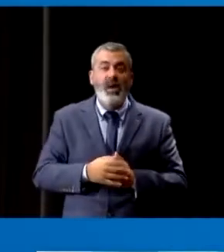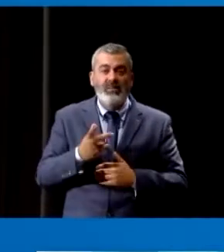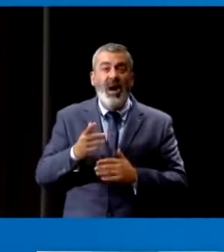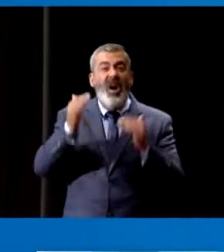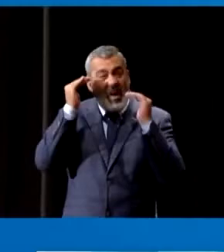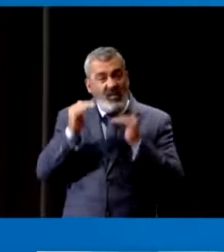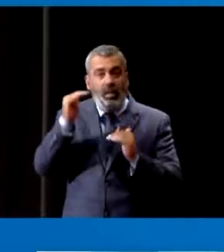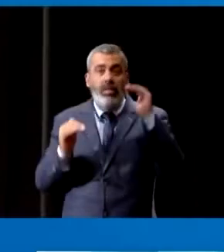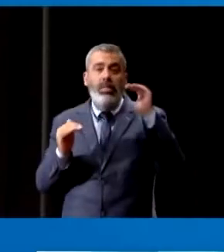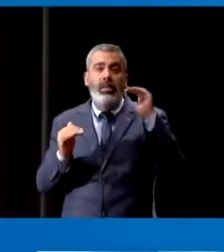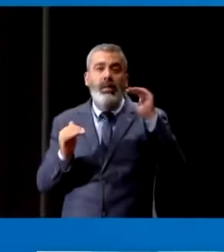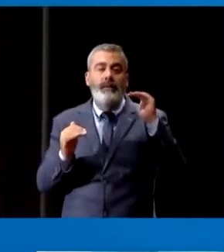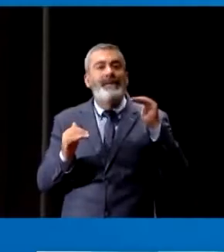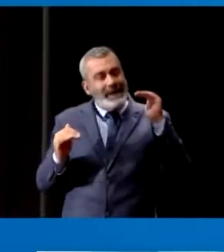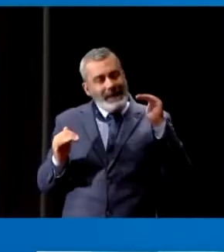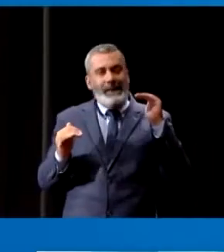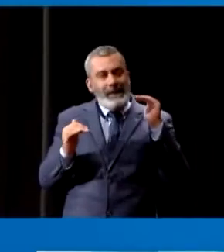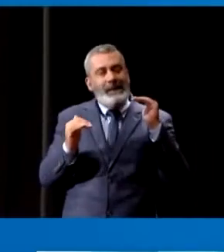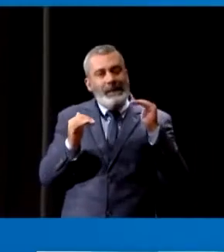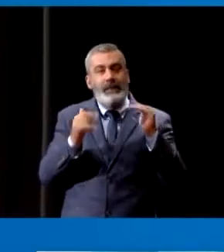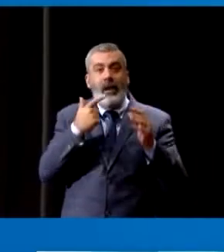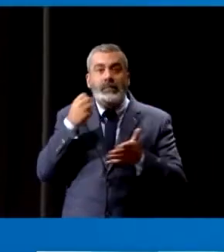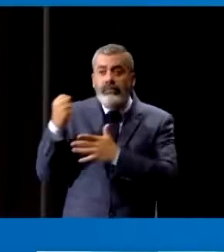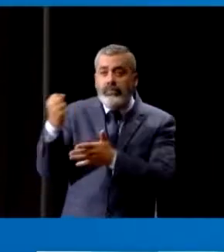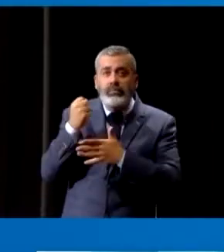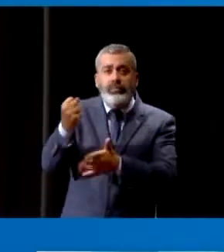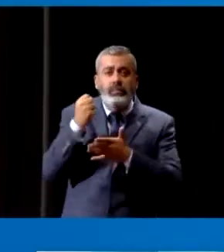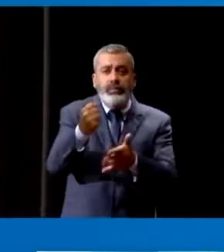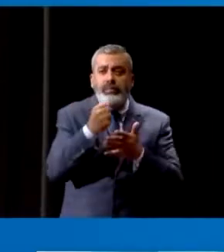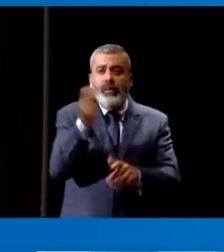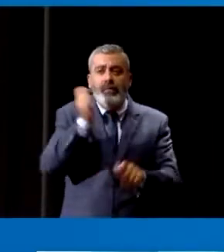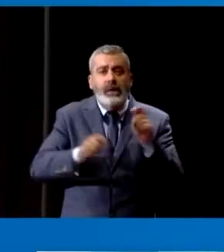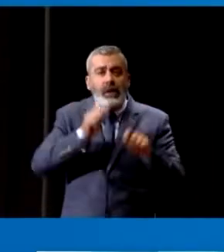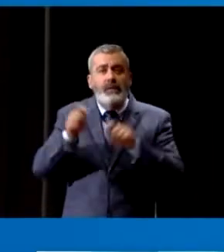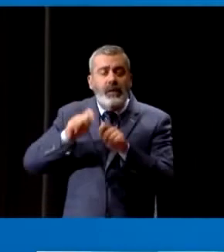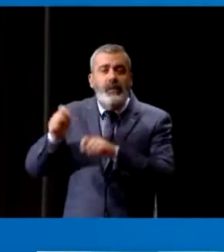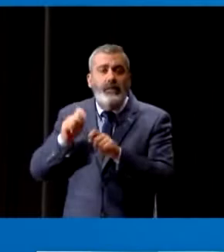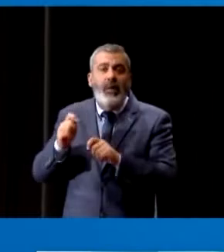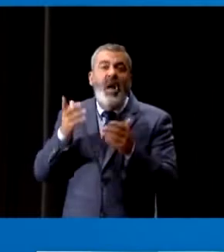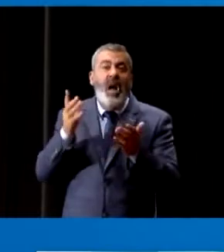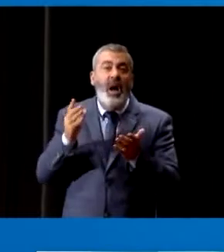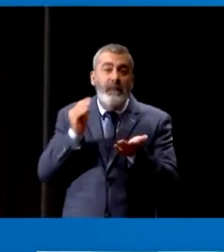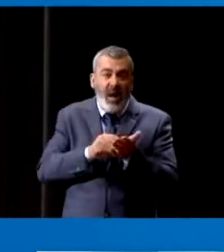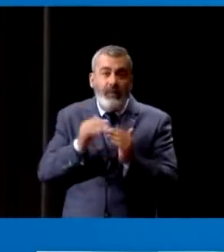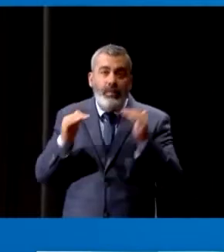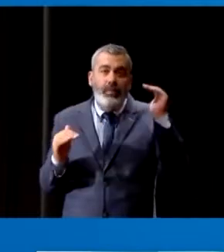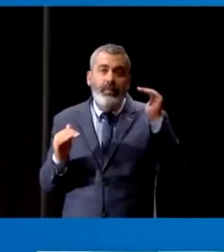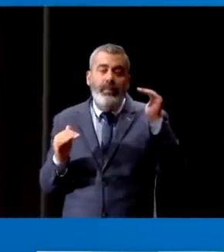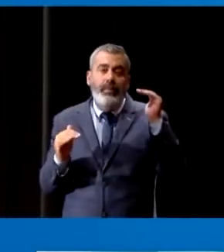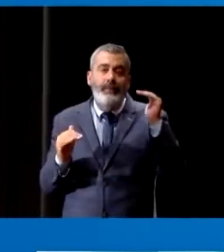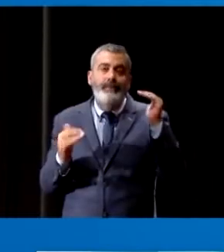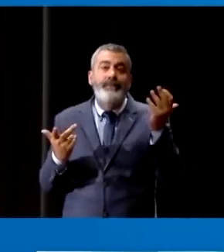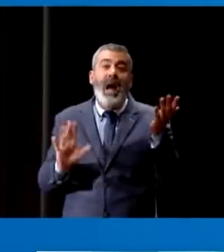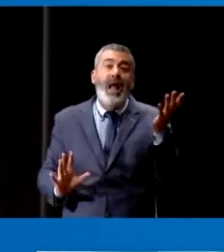ανισότητες. Τα χρήματα αυτά έπεσαν, έφτιαξαν πολλές κρίσιμες και χρήσιμες υποδομές, αλλά δεν άφησαν το απαιτούμενο αναπτυξιακό αποτύπωμα